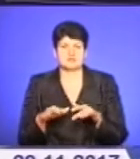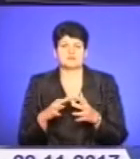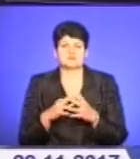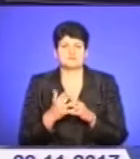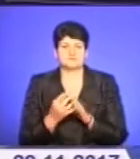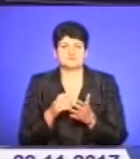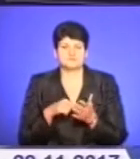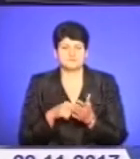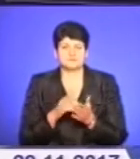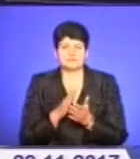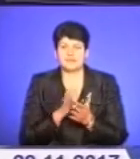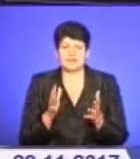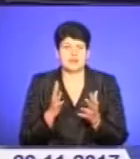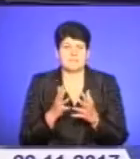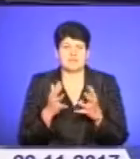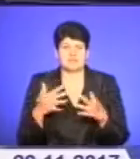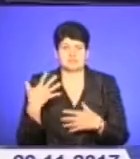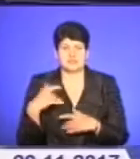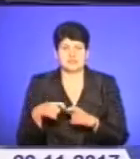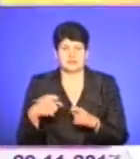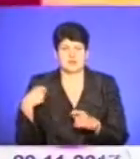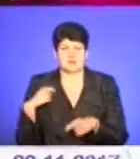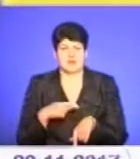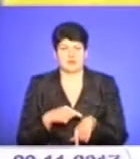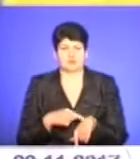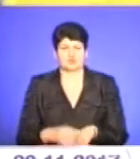пунктах становить не більше 50 км на годину.